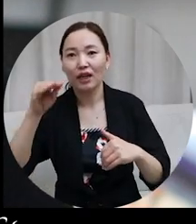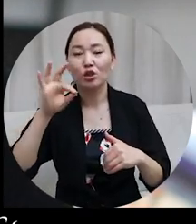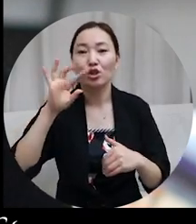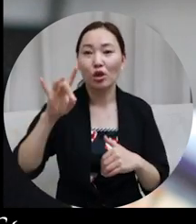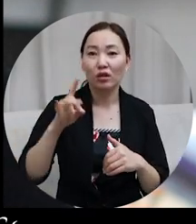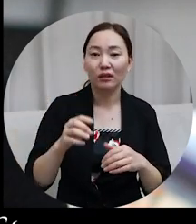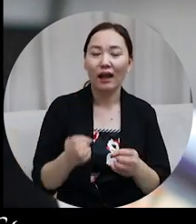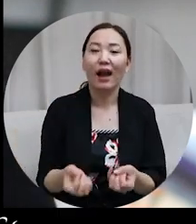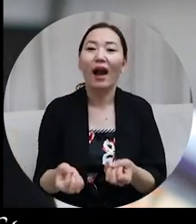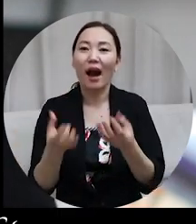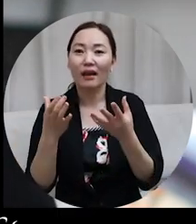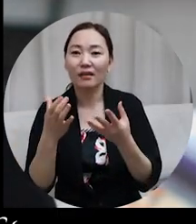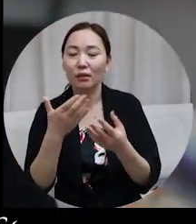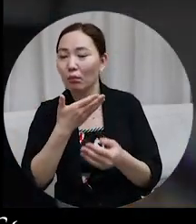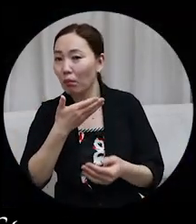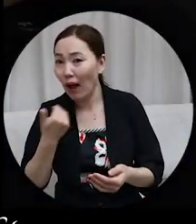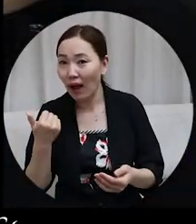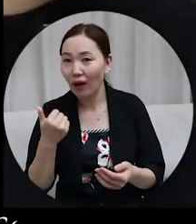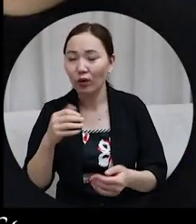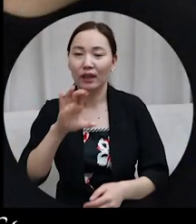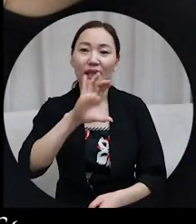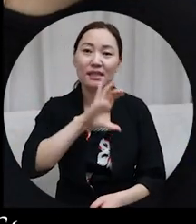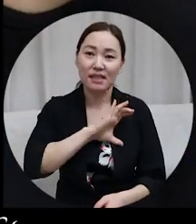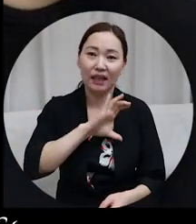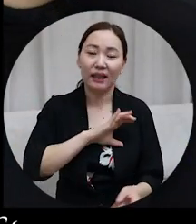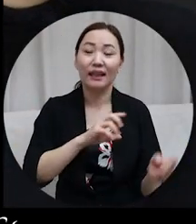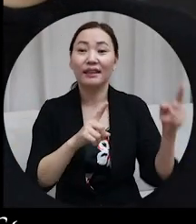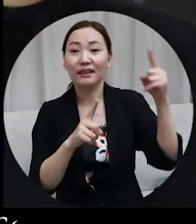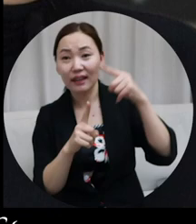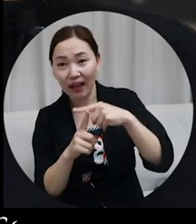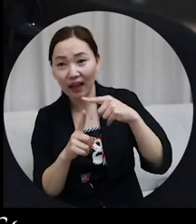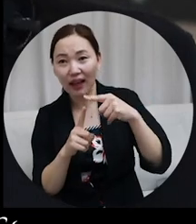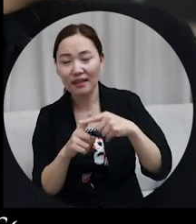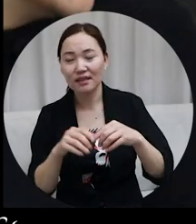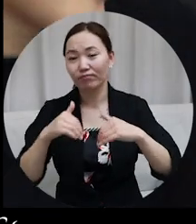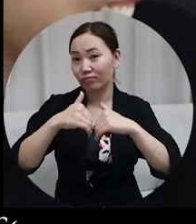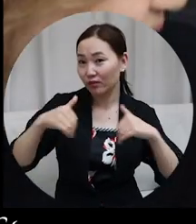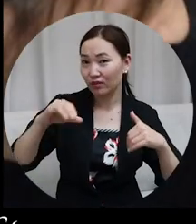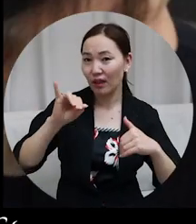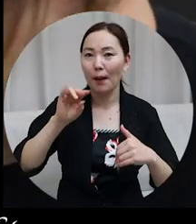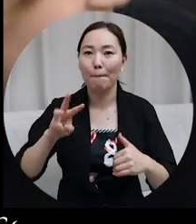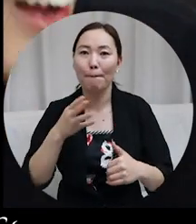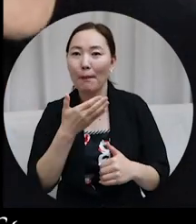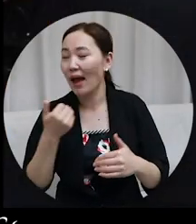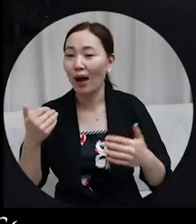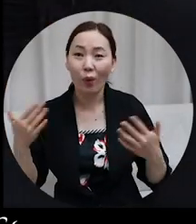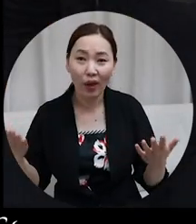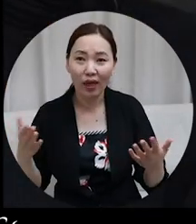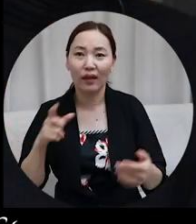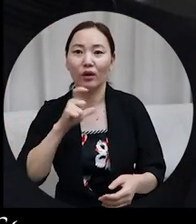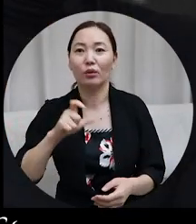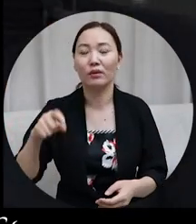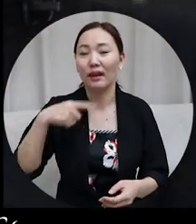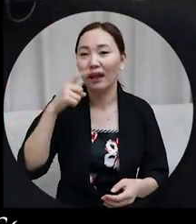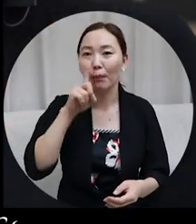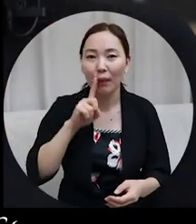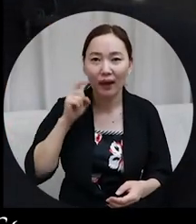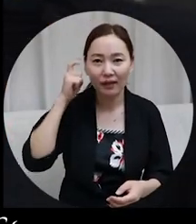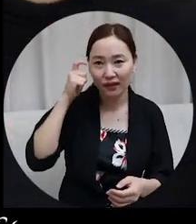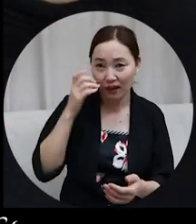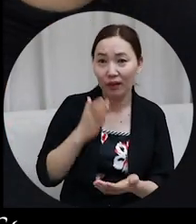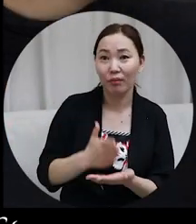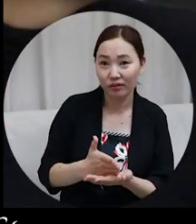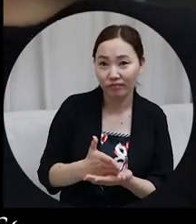уншаад энэ өвчнийг бол давж гарсан юм байхгүй тийм. Сэтгэлийн тэнхээгээд бас тусдаа юм байхгүй. Хүмүүс түр хэлмээр